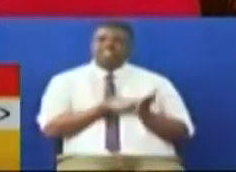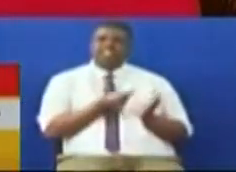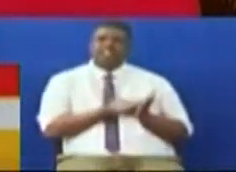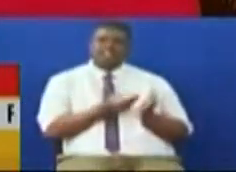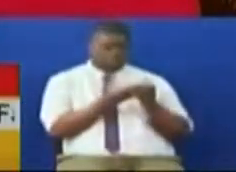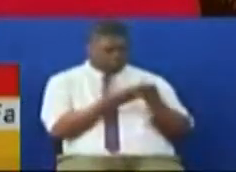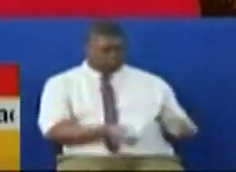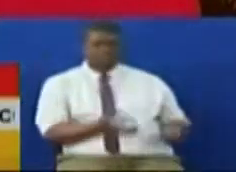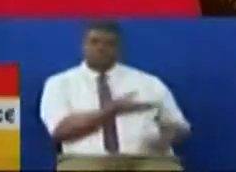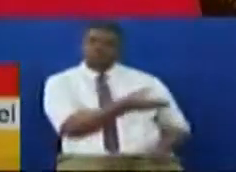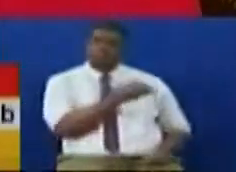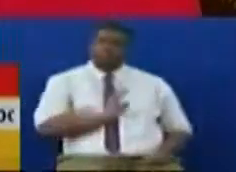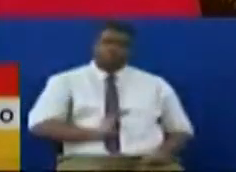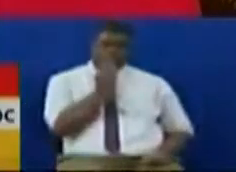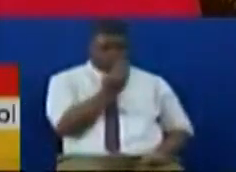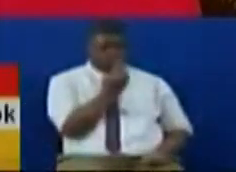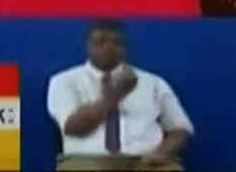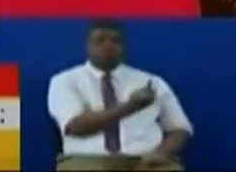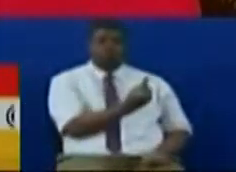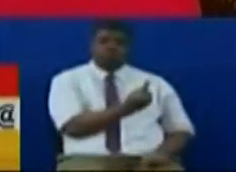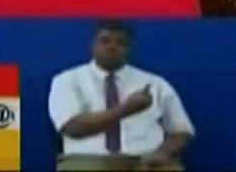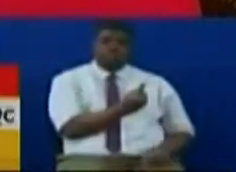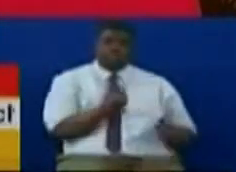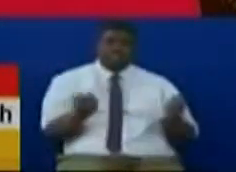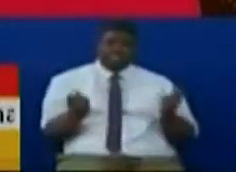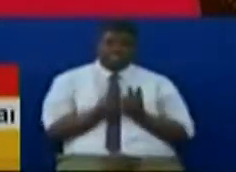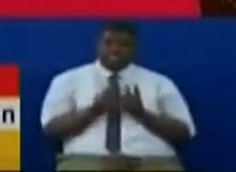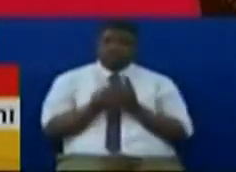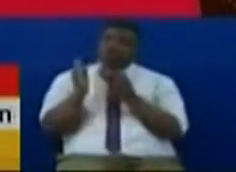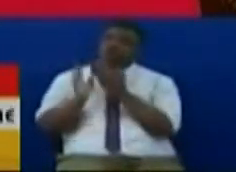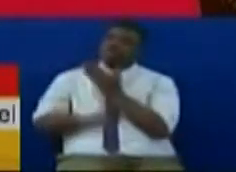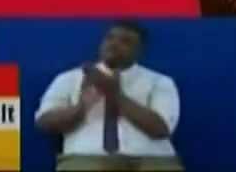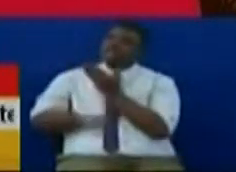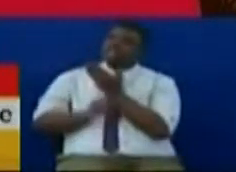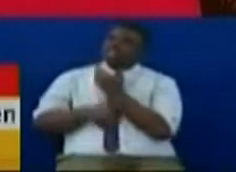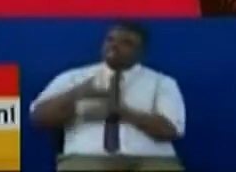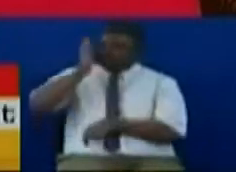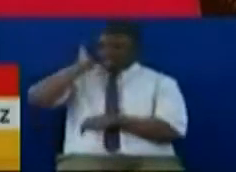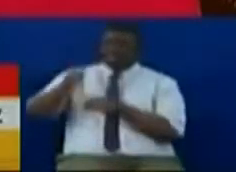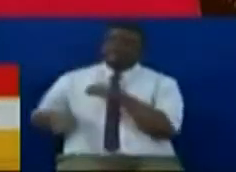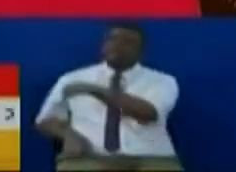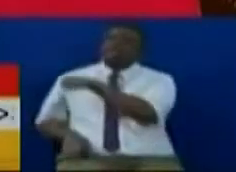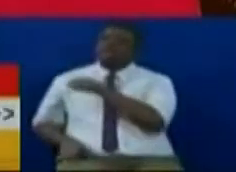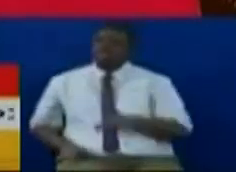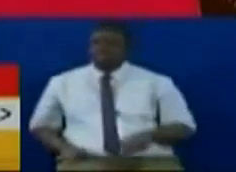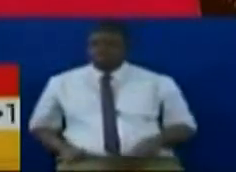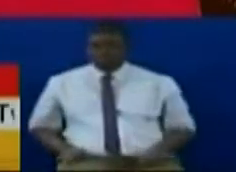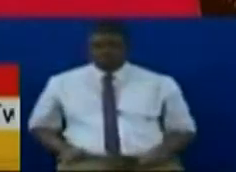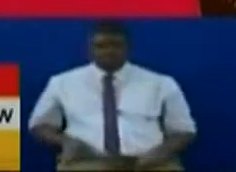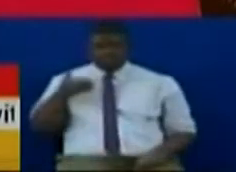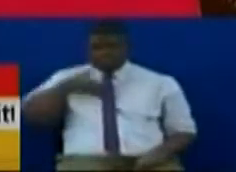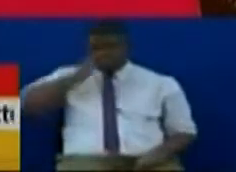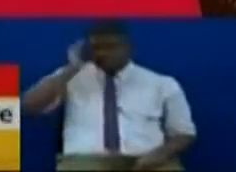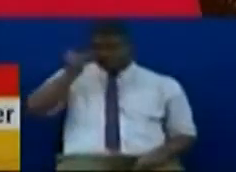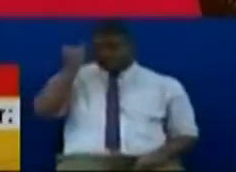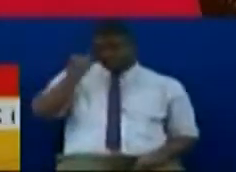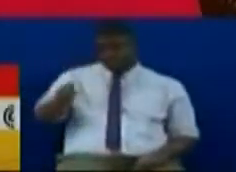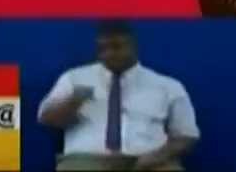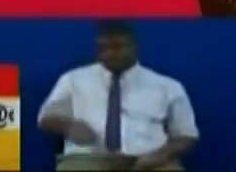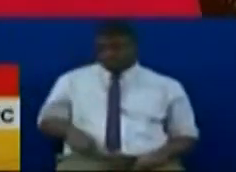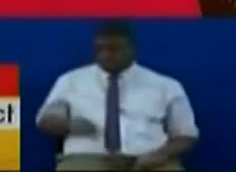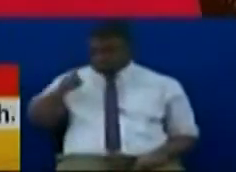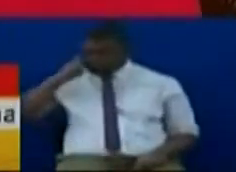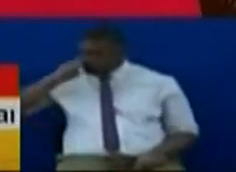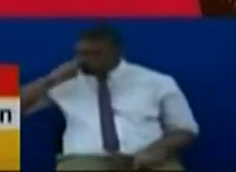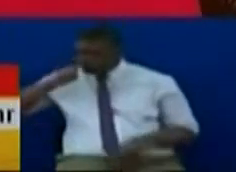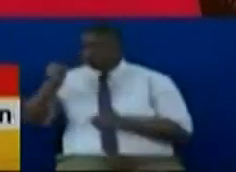bilioni 1 ni sasa na kuitia hasara serikali. Nashauri serikali ifanye uchunguzi